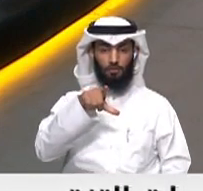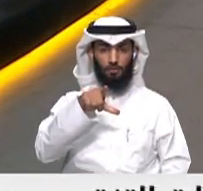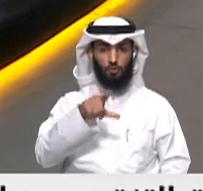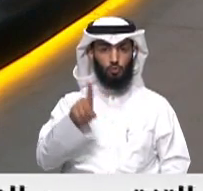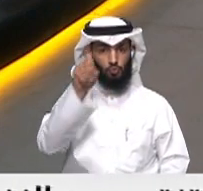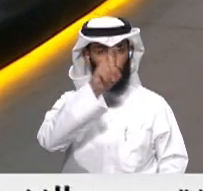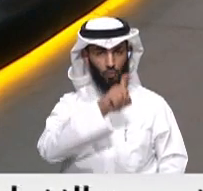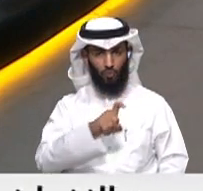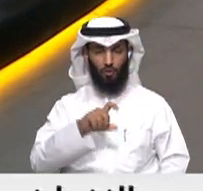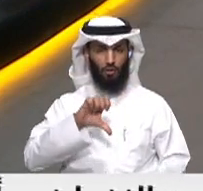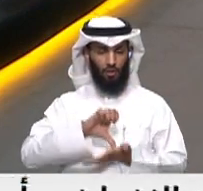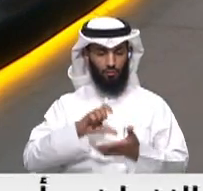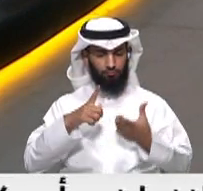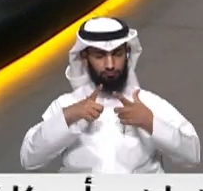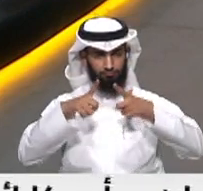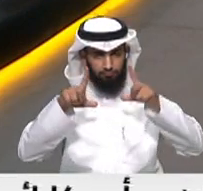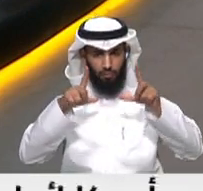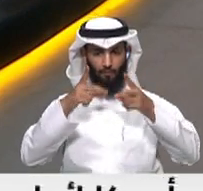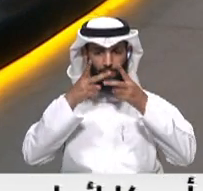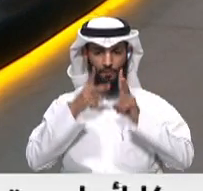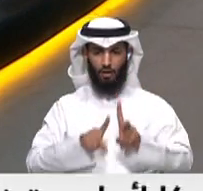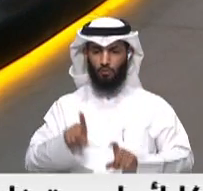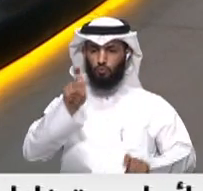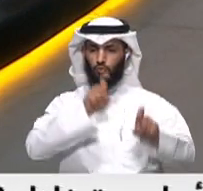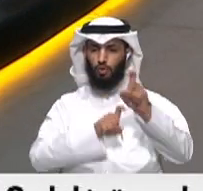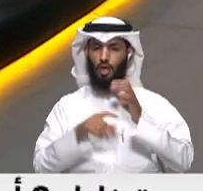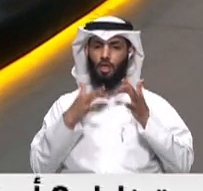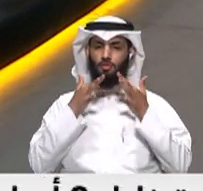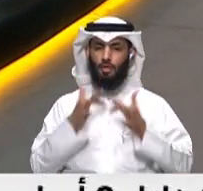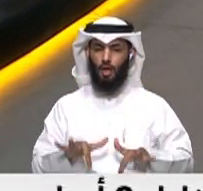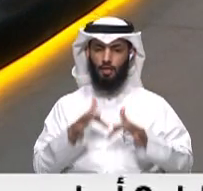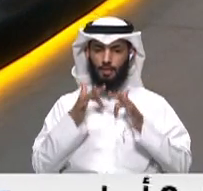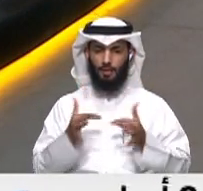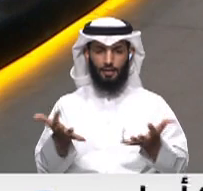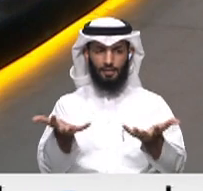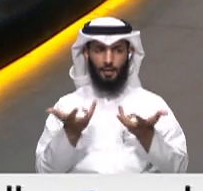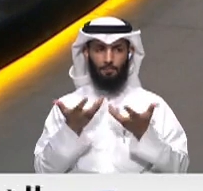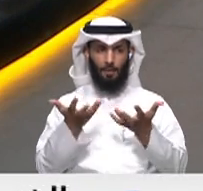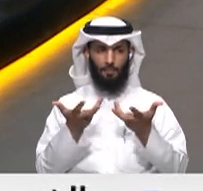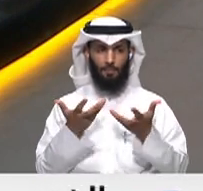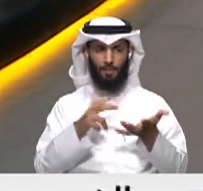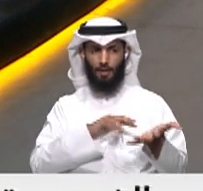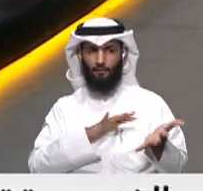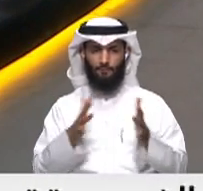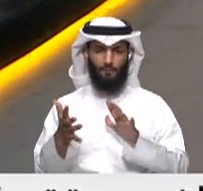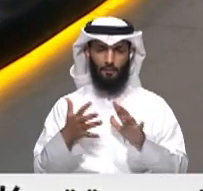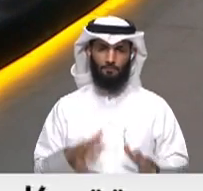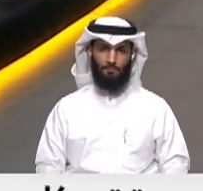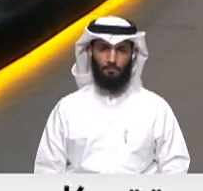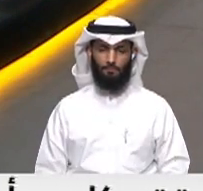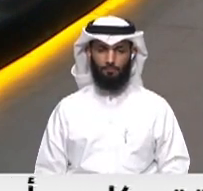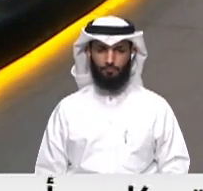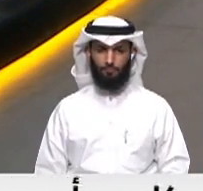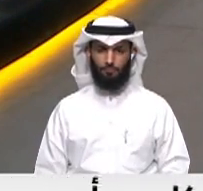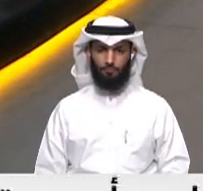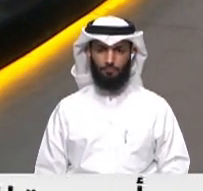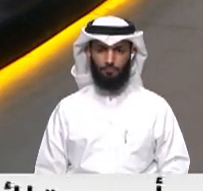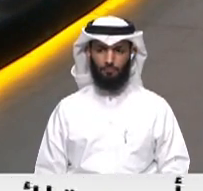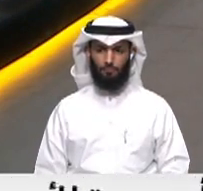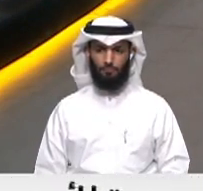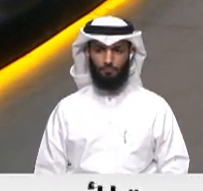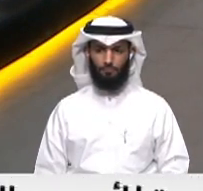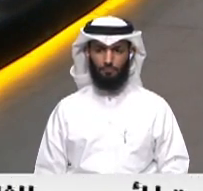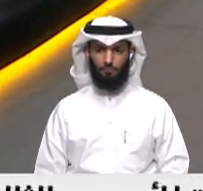طهران أعلنت فتح تحقيق لتقييم الأضرار الناجمة على هذا الهجوم، خاصة أن